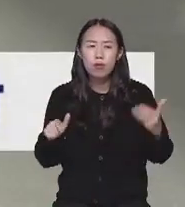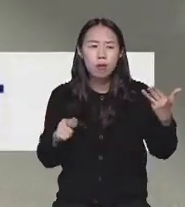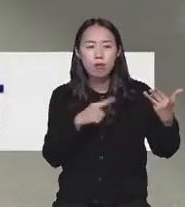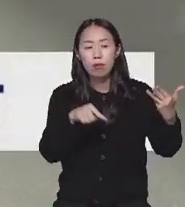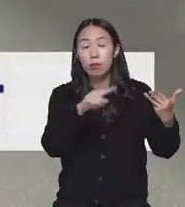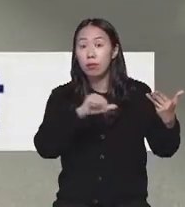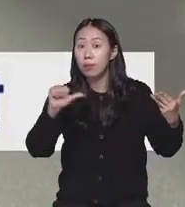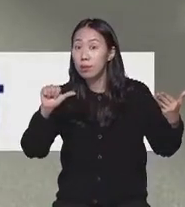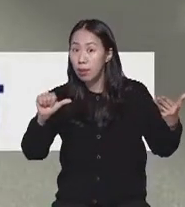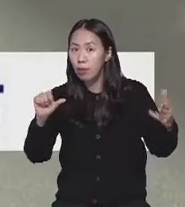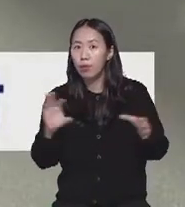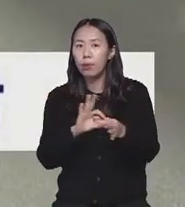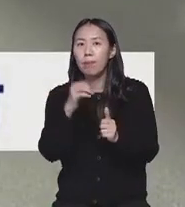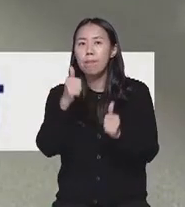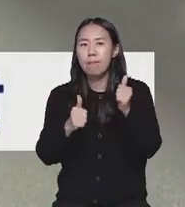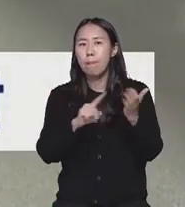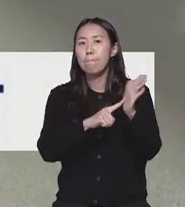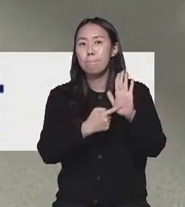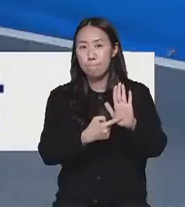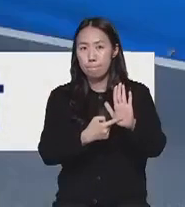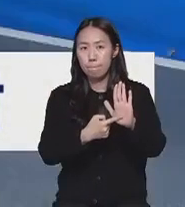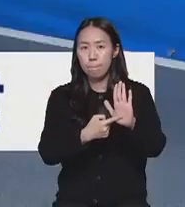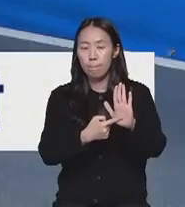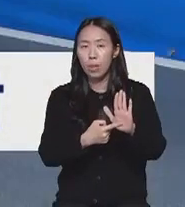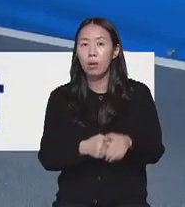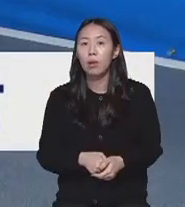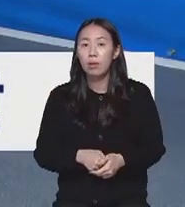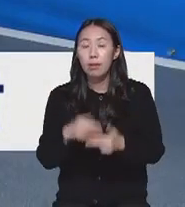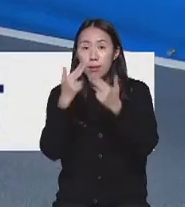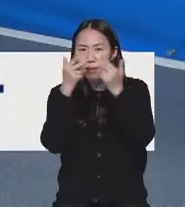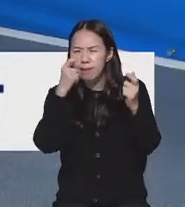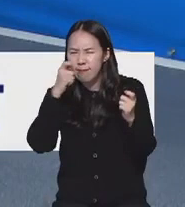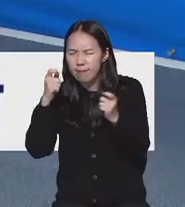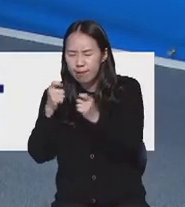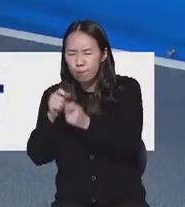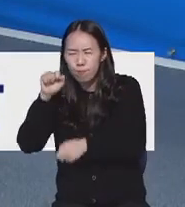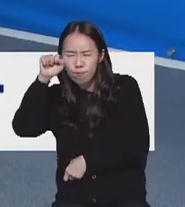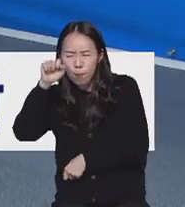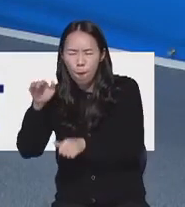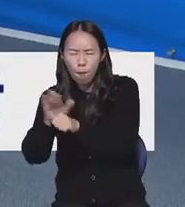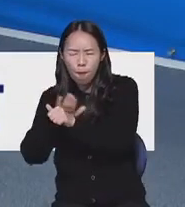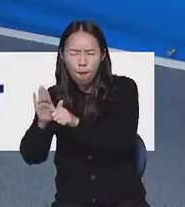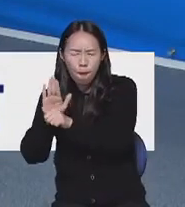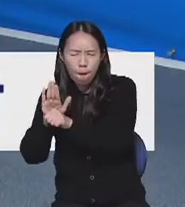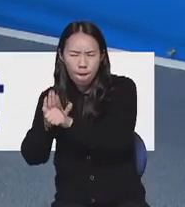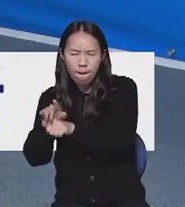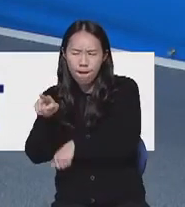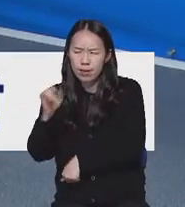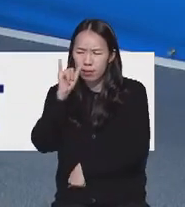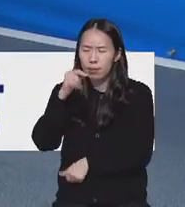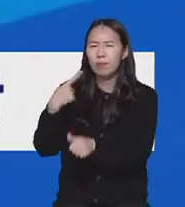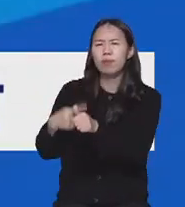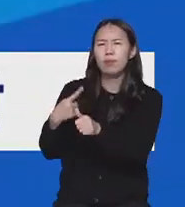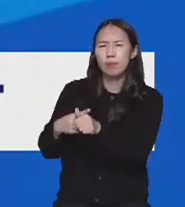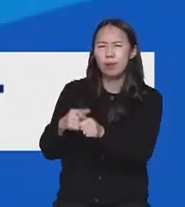중 5곳에 대한 경선이 발표된 가운데 이른바 친명계 몰아주기에 대한 비판이 터져나오고